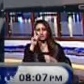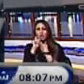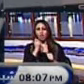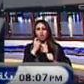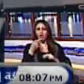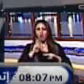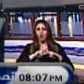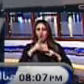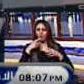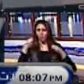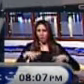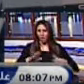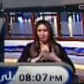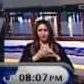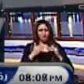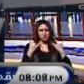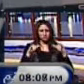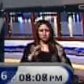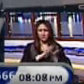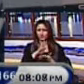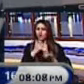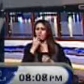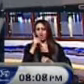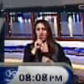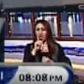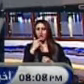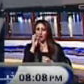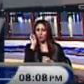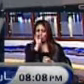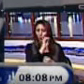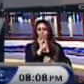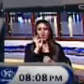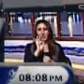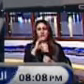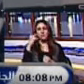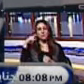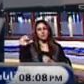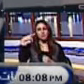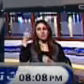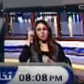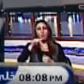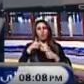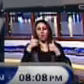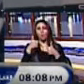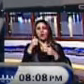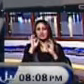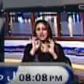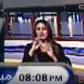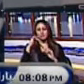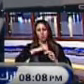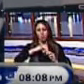شعاع النور وسط الضلمه. لكن اسمحوا لي ان انا اكرر تاني ان بدون امل مفيش اي معنى